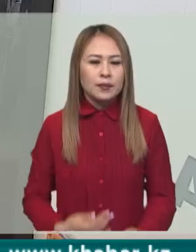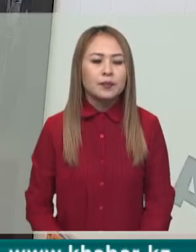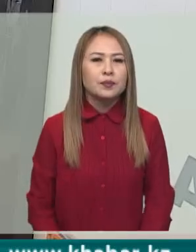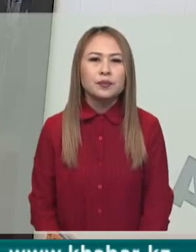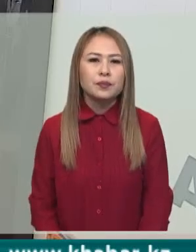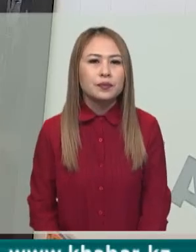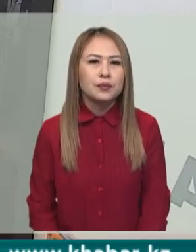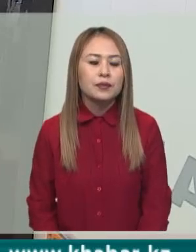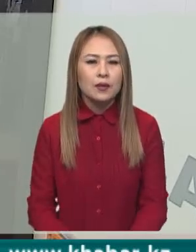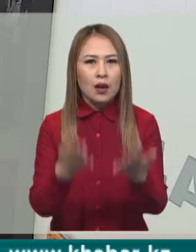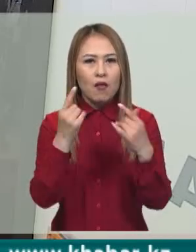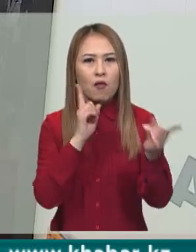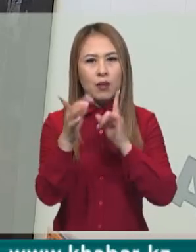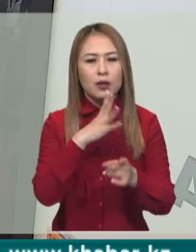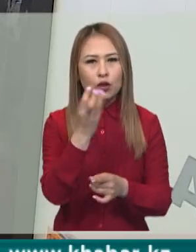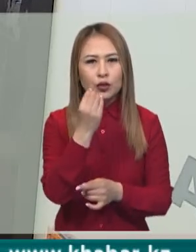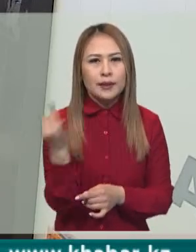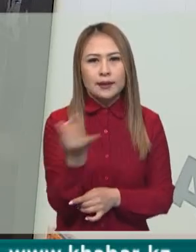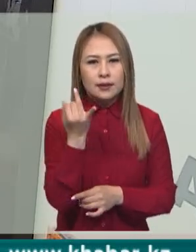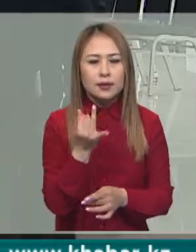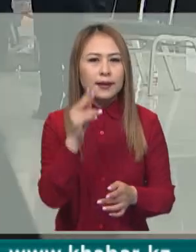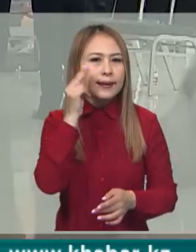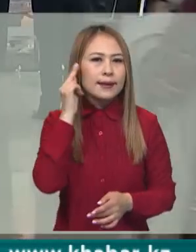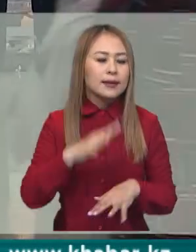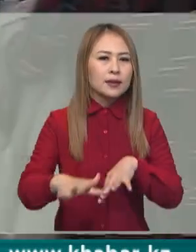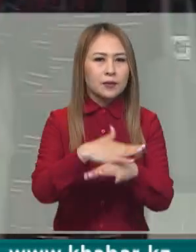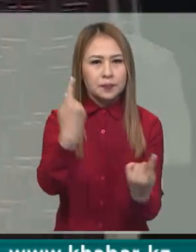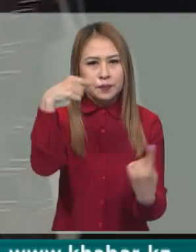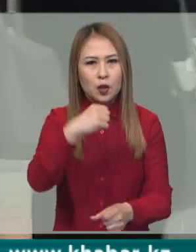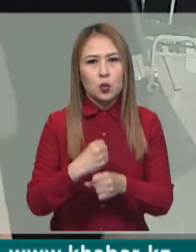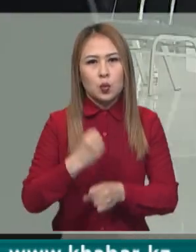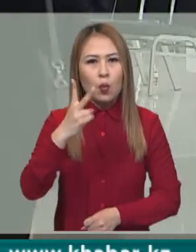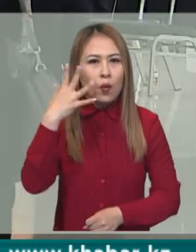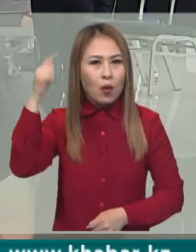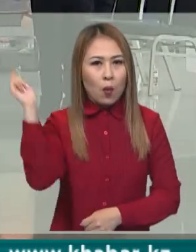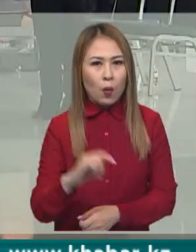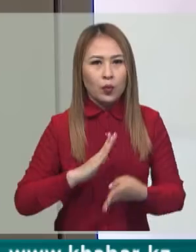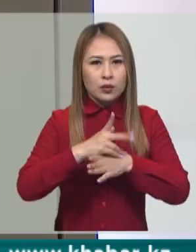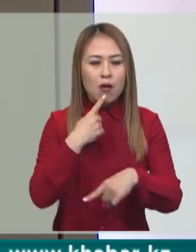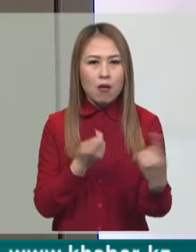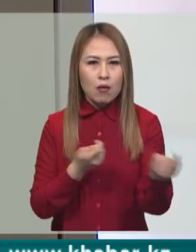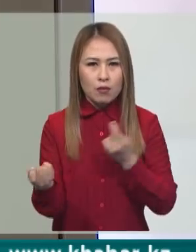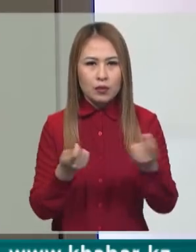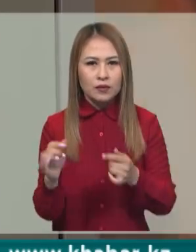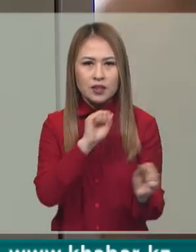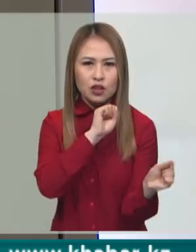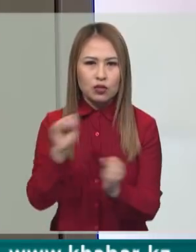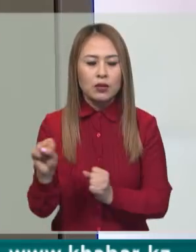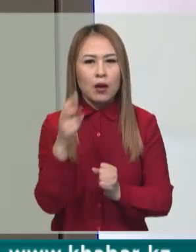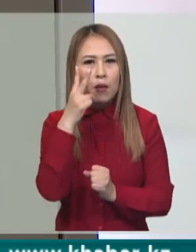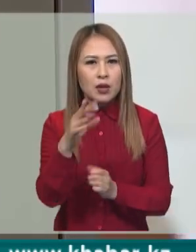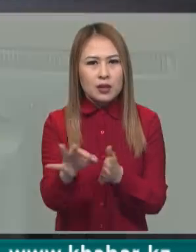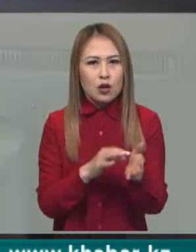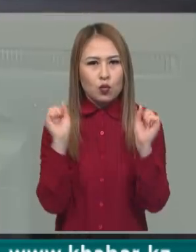ұсынамыз. Форум қарсаңында көзге түскен тағы бір жайт бұл Қытай халқына тән қатаң тәртіп. Келген қонақтардың қауіпсіздігі үшін бірқатар шаралардың қолға алынғаны көрініп